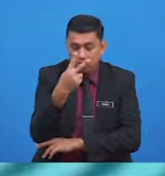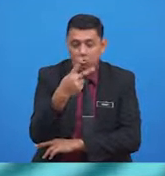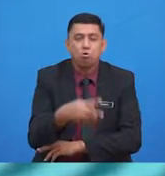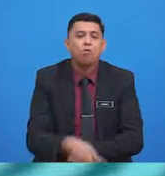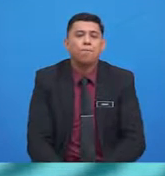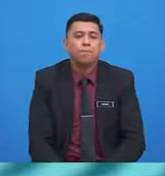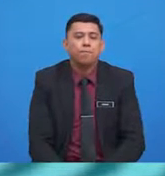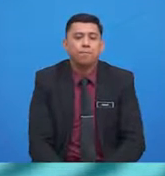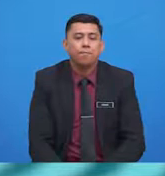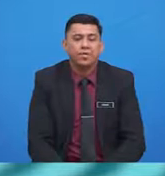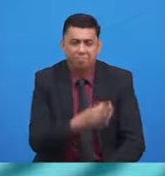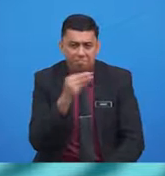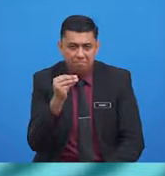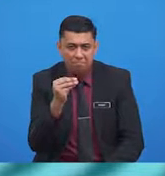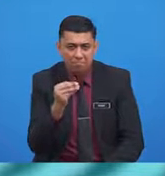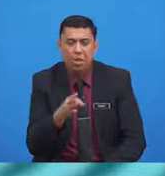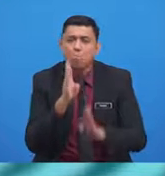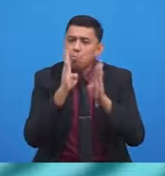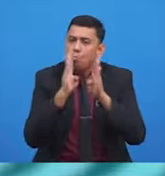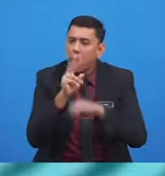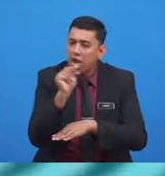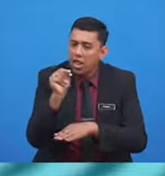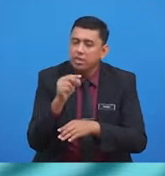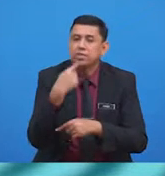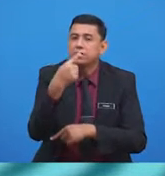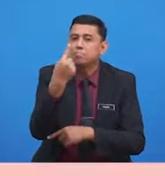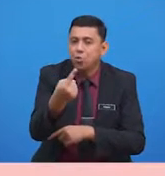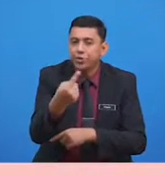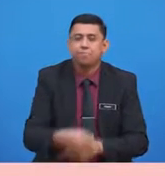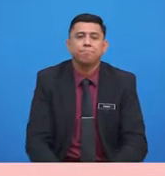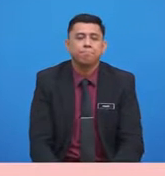ini dan hayati perbualan tersebut.